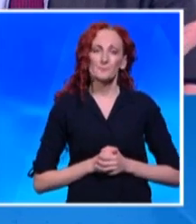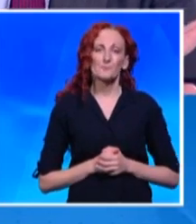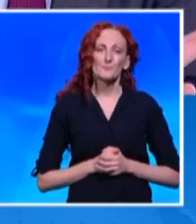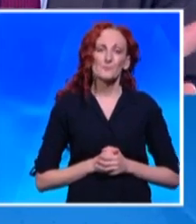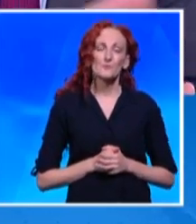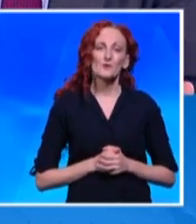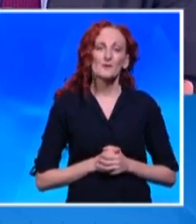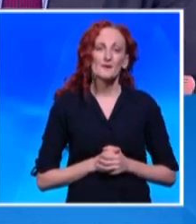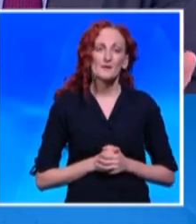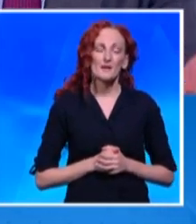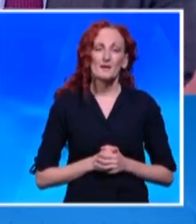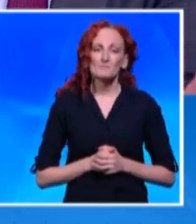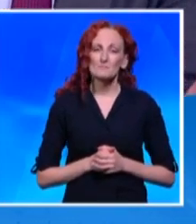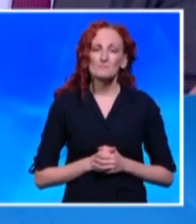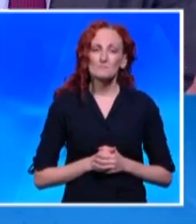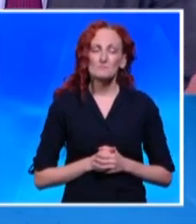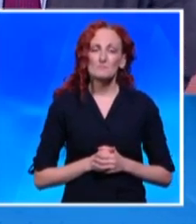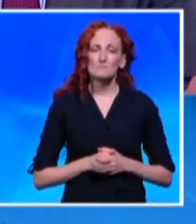за засипване на